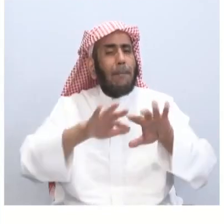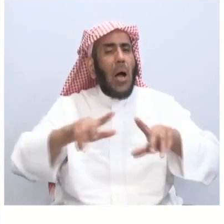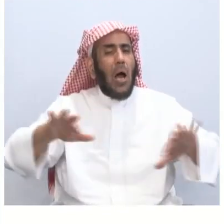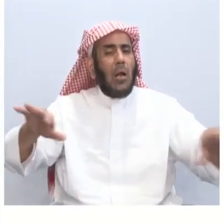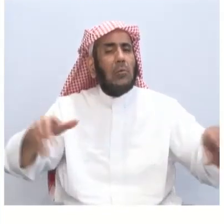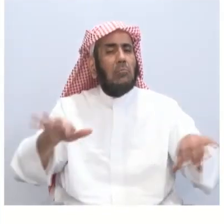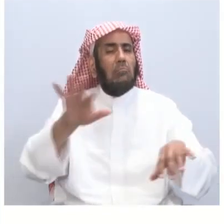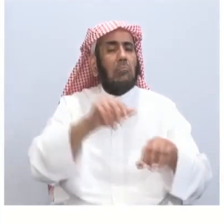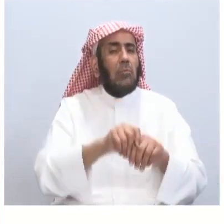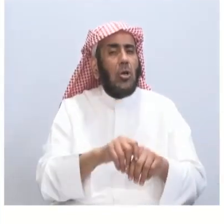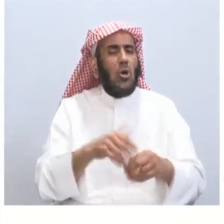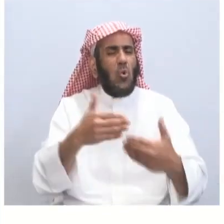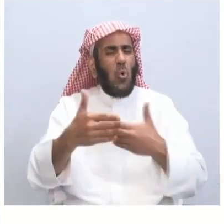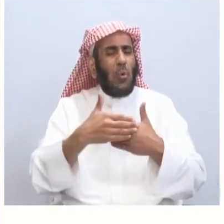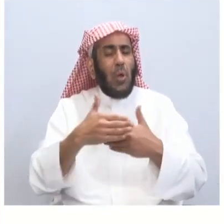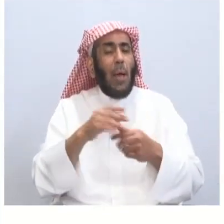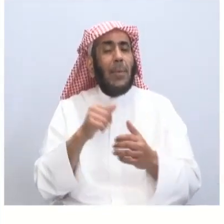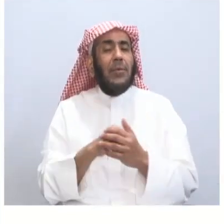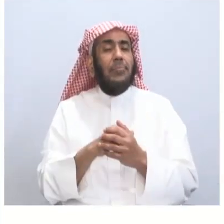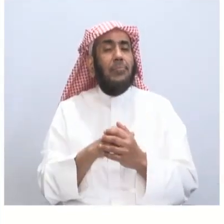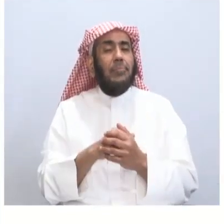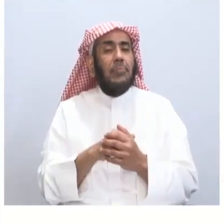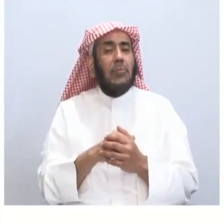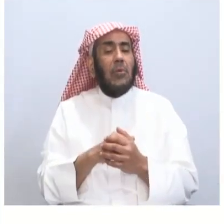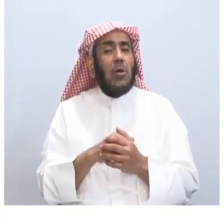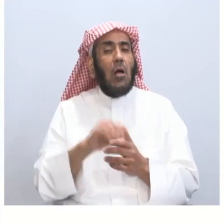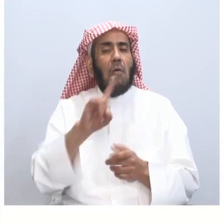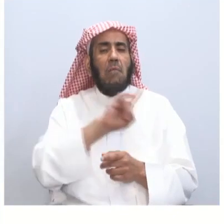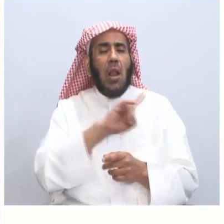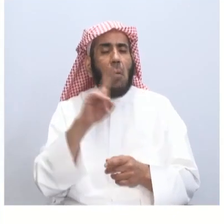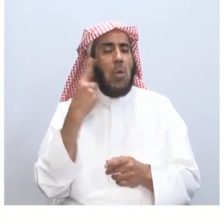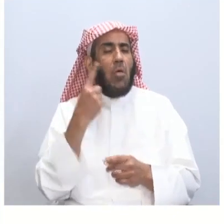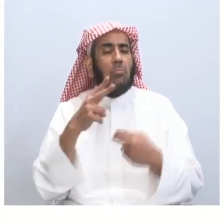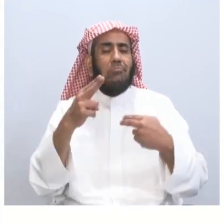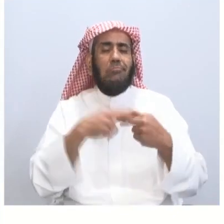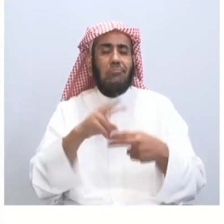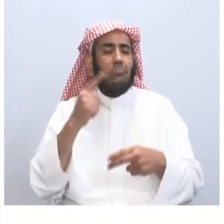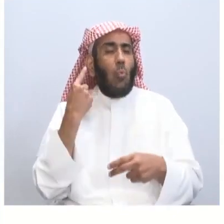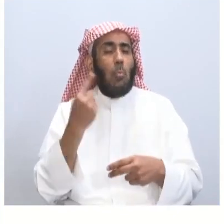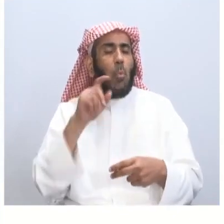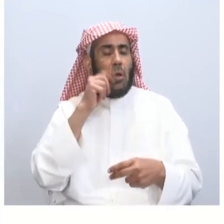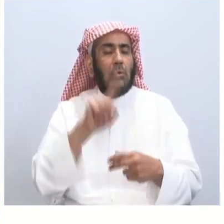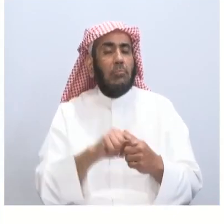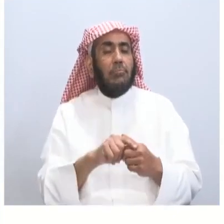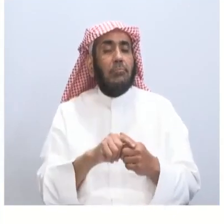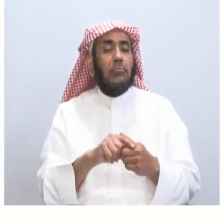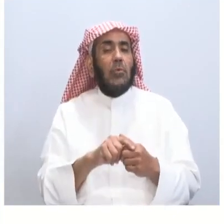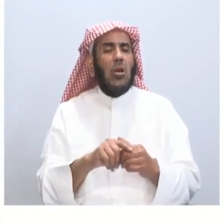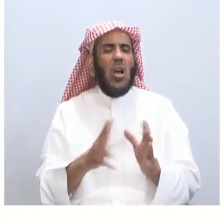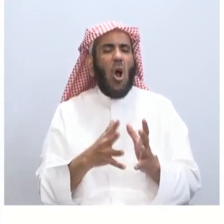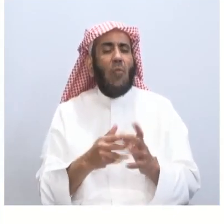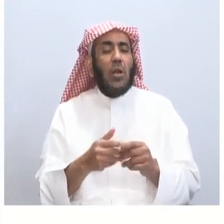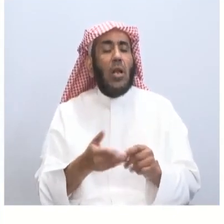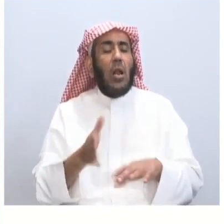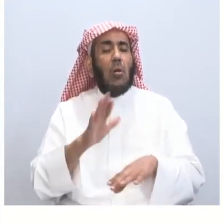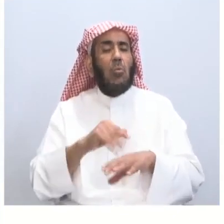بحرا لقربها منه فلم ياذن له خوفا على